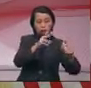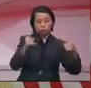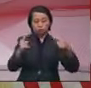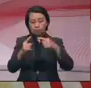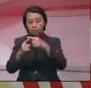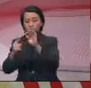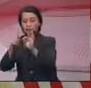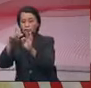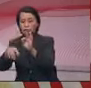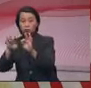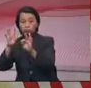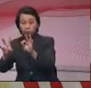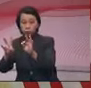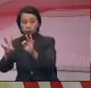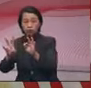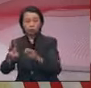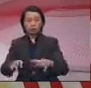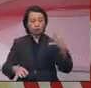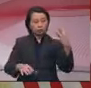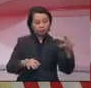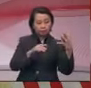Julai, seramai